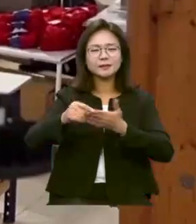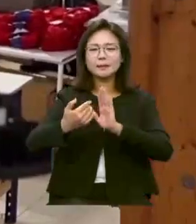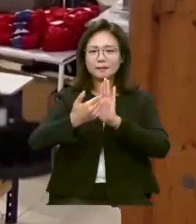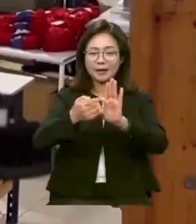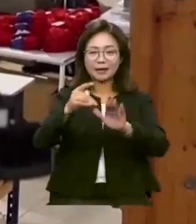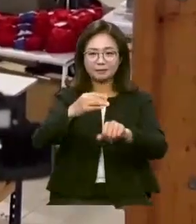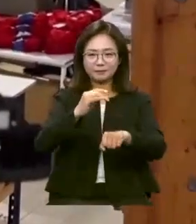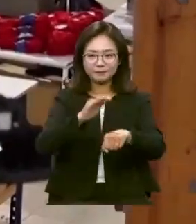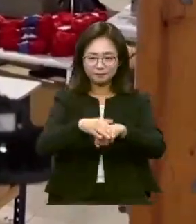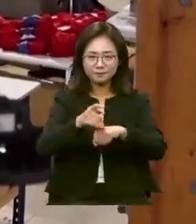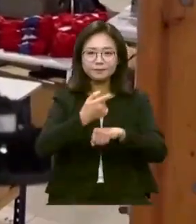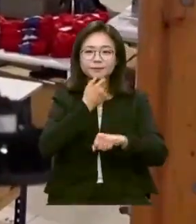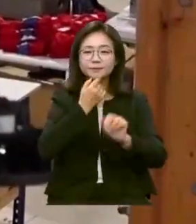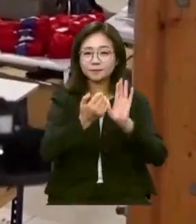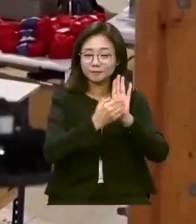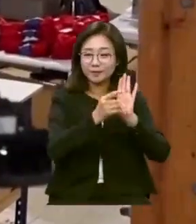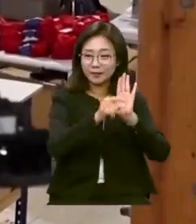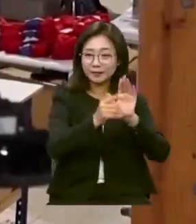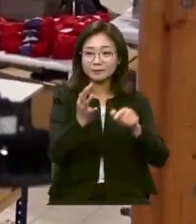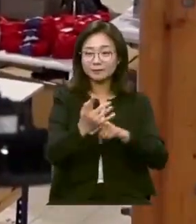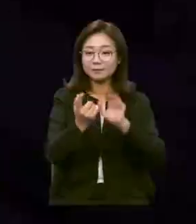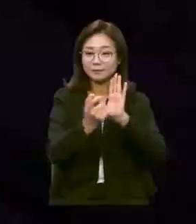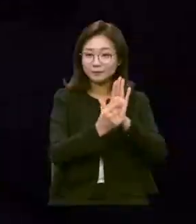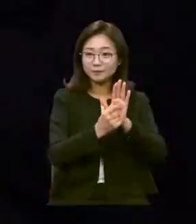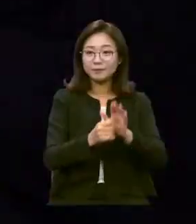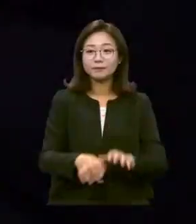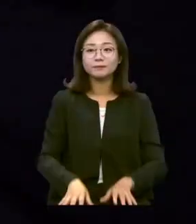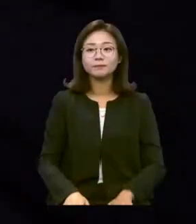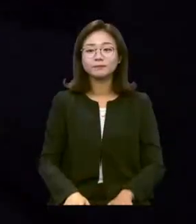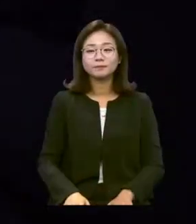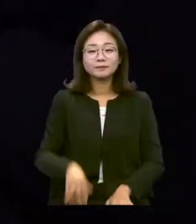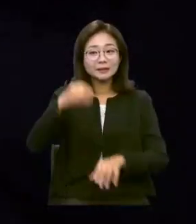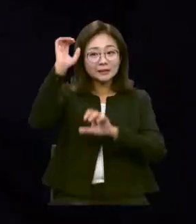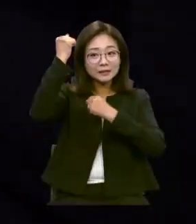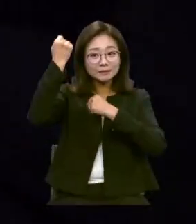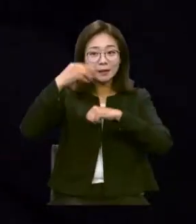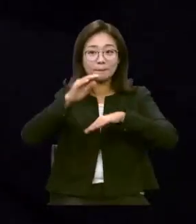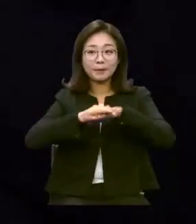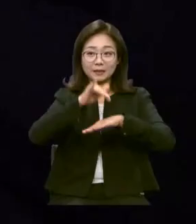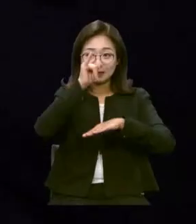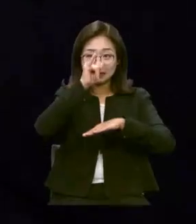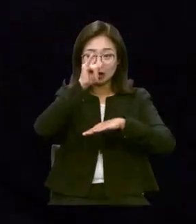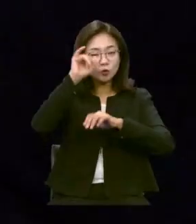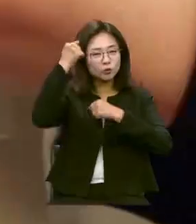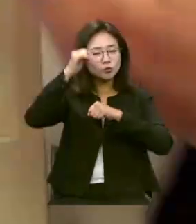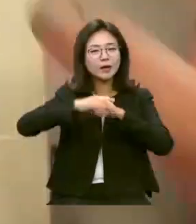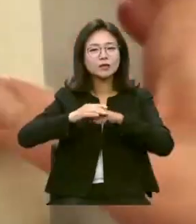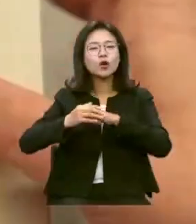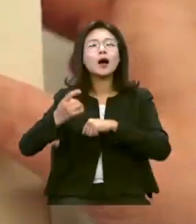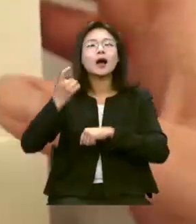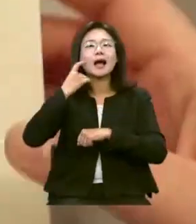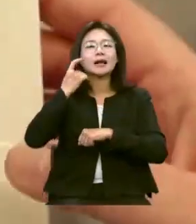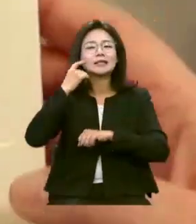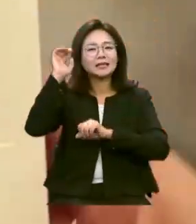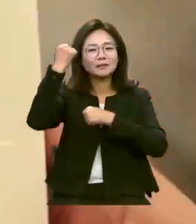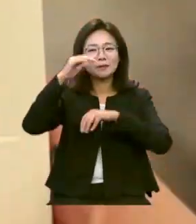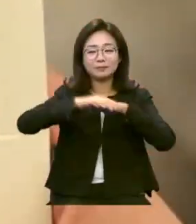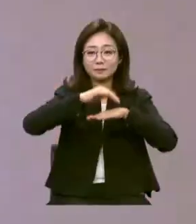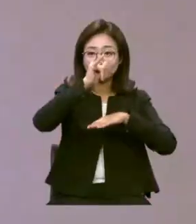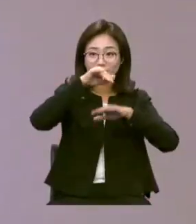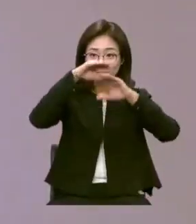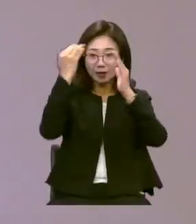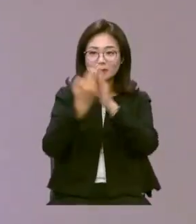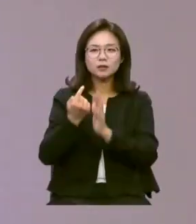속눈썹처럼 달렸습니다. 패럴림픽 마스코트는 운동화 대신 의족을 착용하고 있다고요? 파리올림픽 마스코트지만